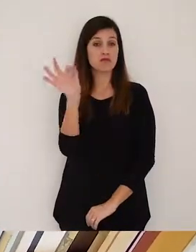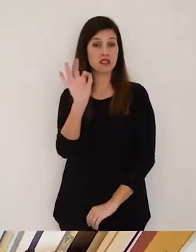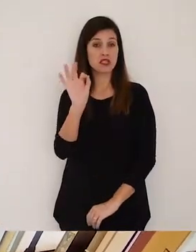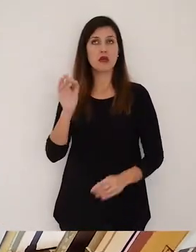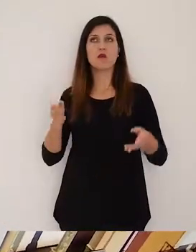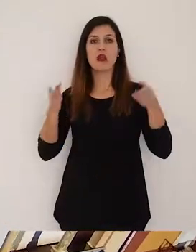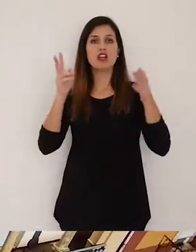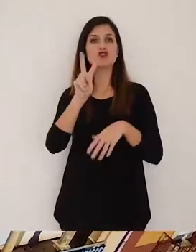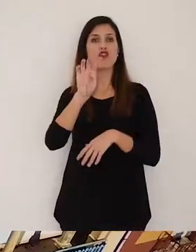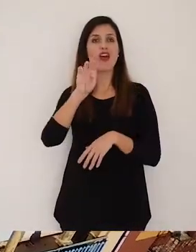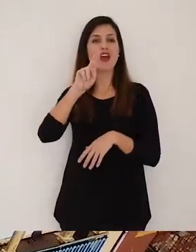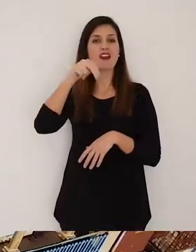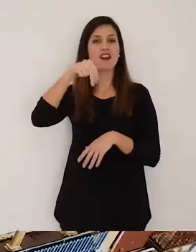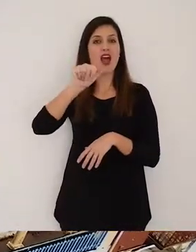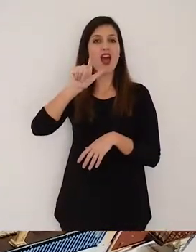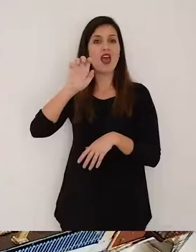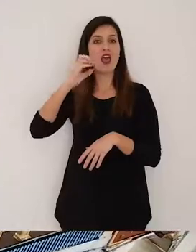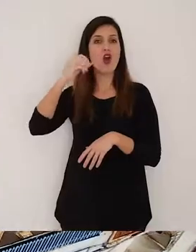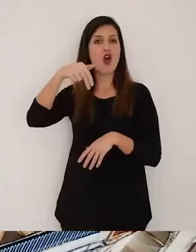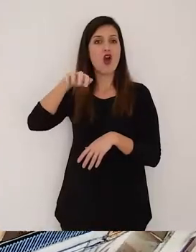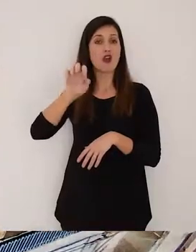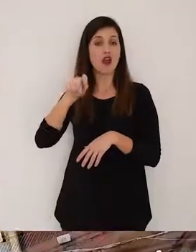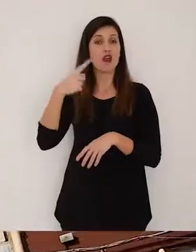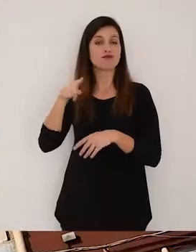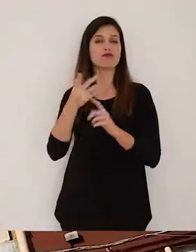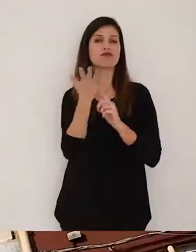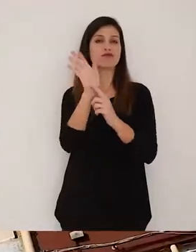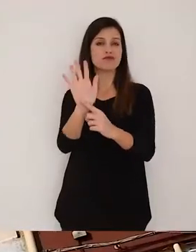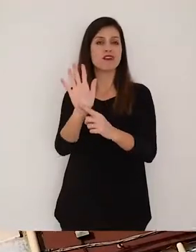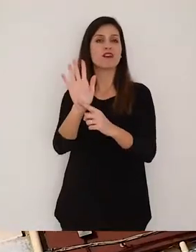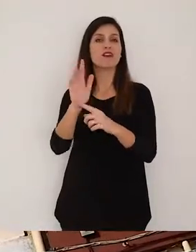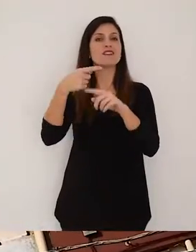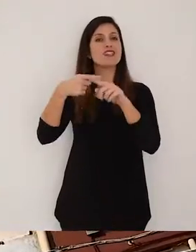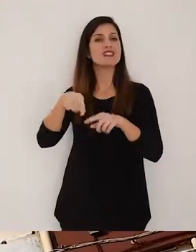Maestoso il Palazzo Vernaleone, per secoli sede rappresentativa del potere feudale.